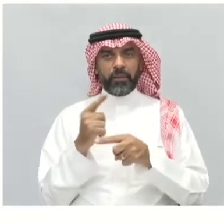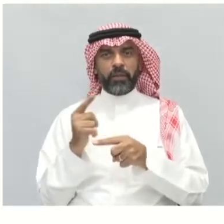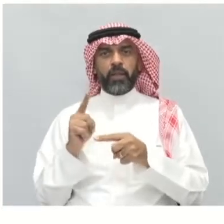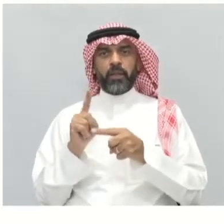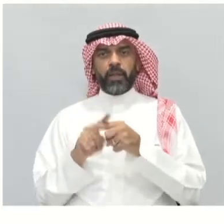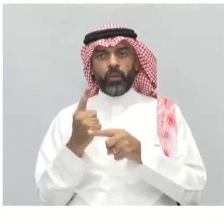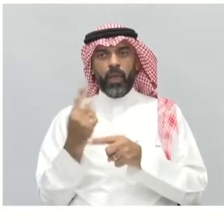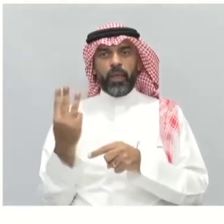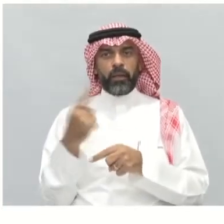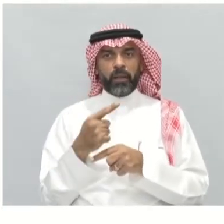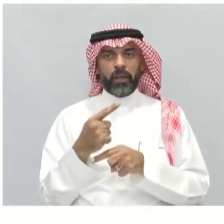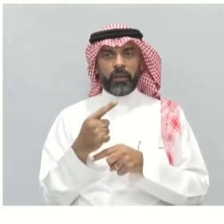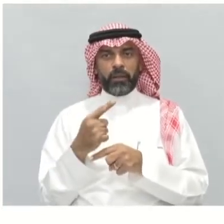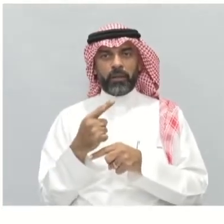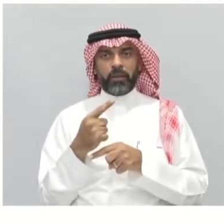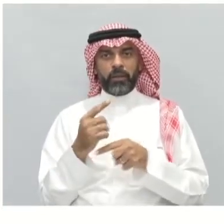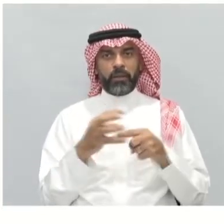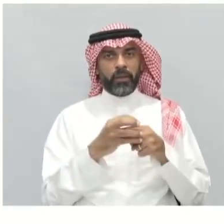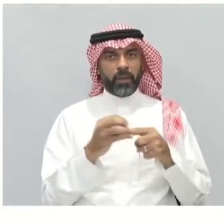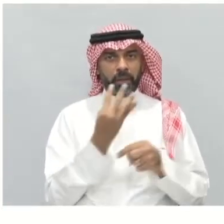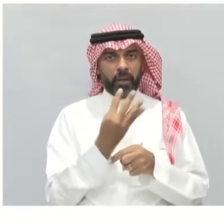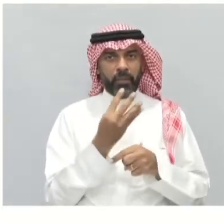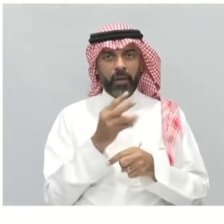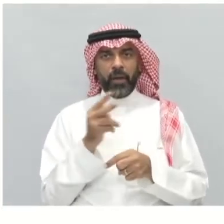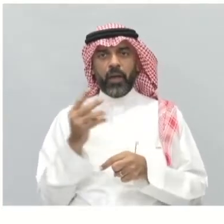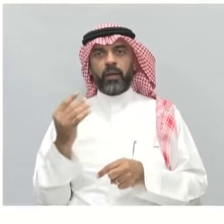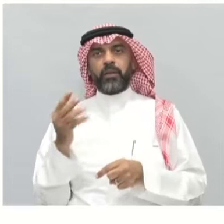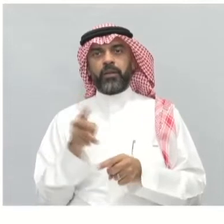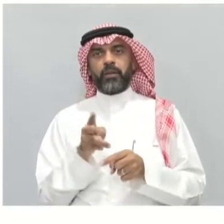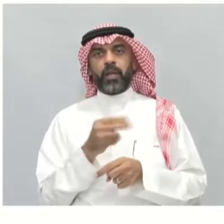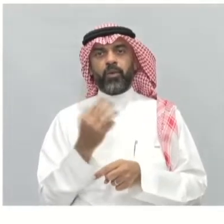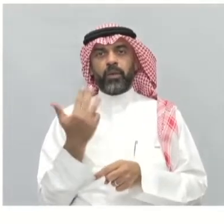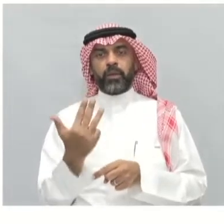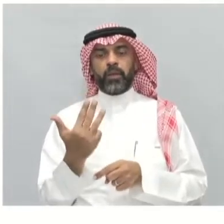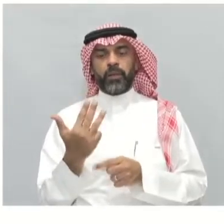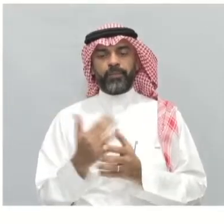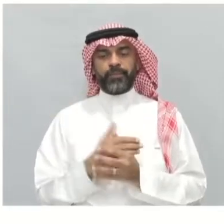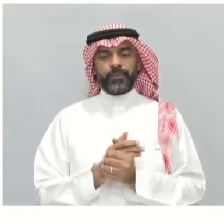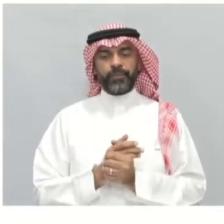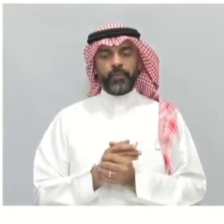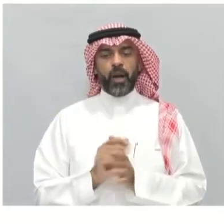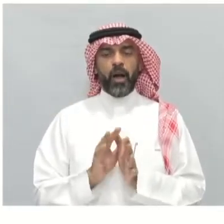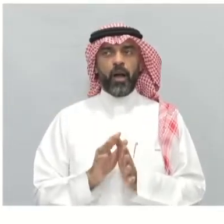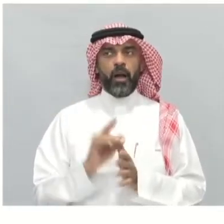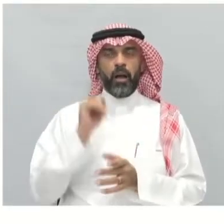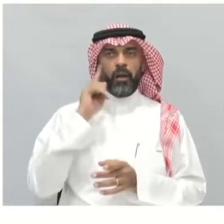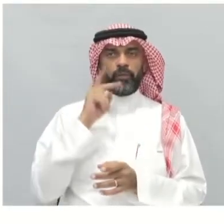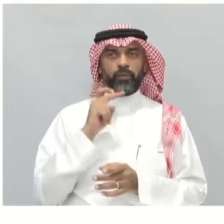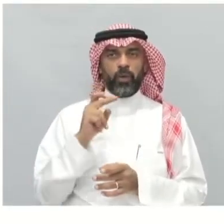13 نقص اربعه تسعه اذا اصبحت في الحافله الان